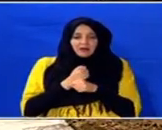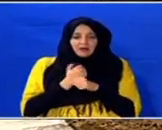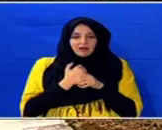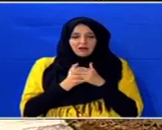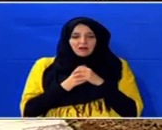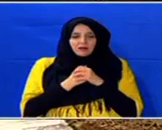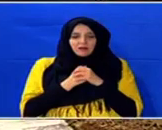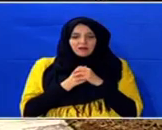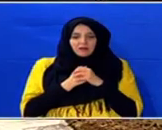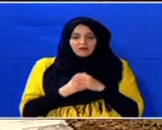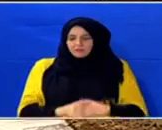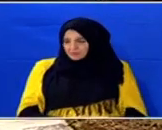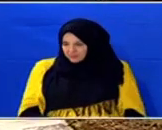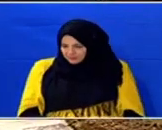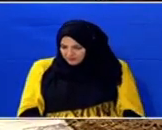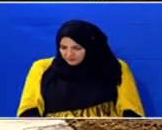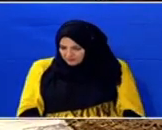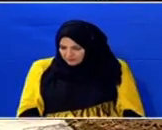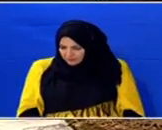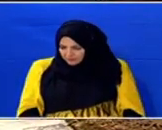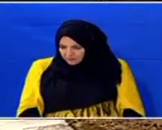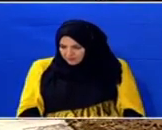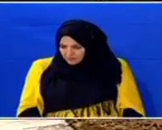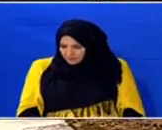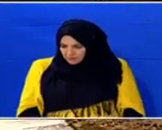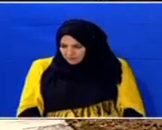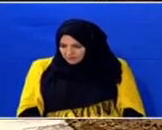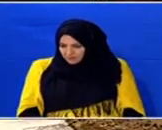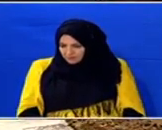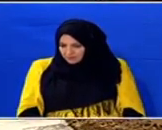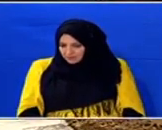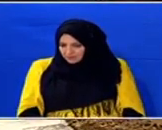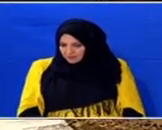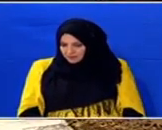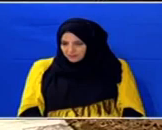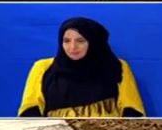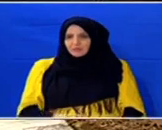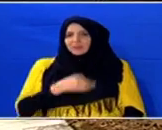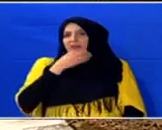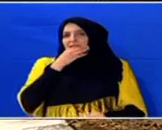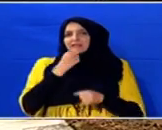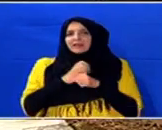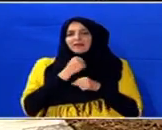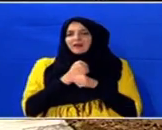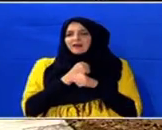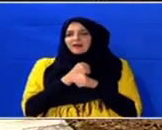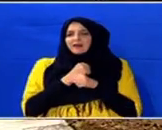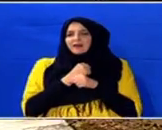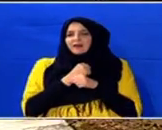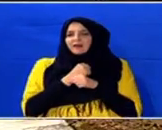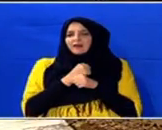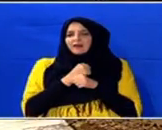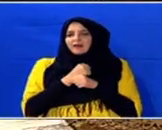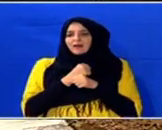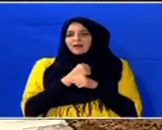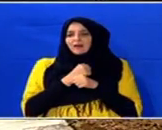فطيح لي بالصباح ونص النهار والعشية شهر كامل. ثم صلاة الجمعة ما